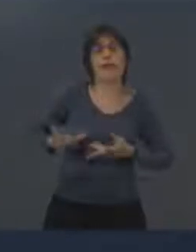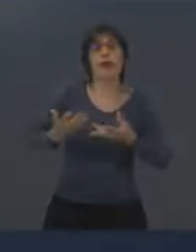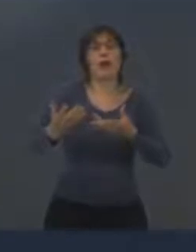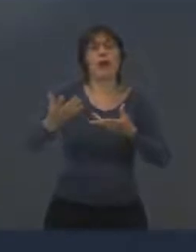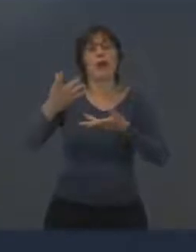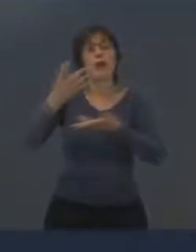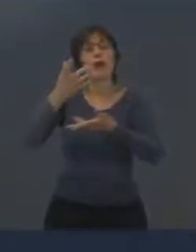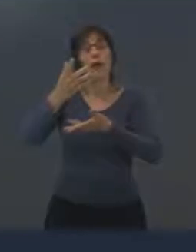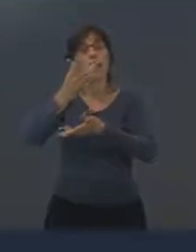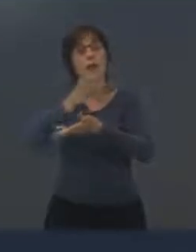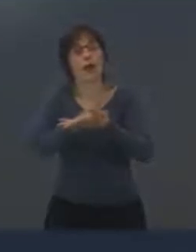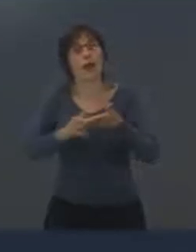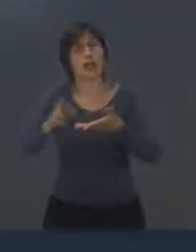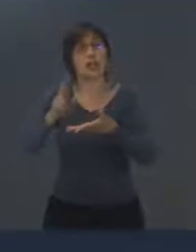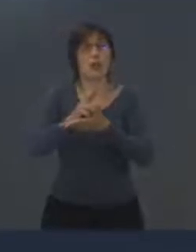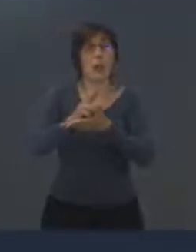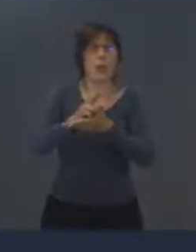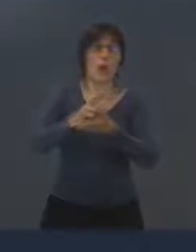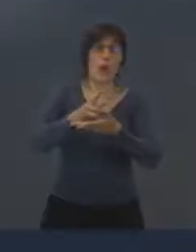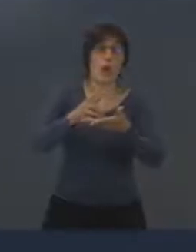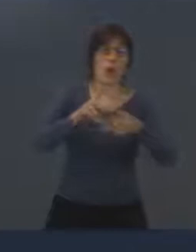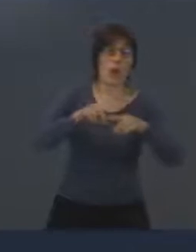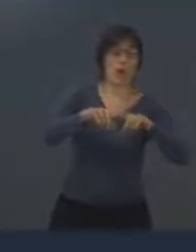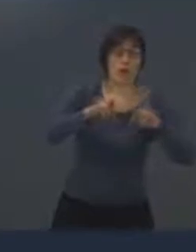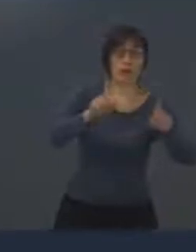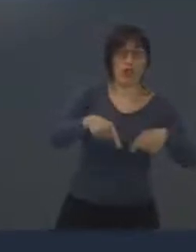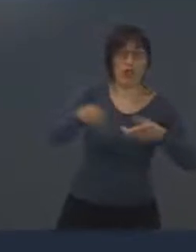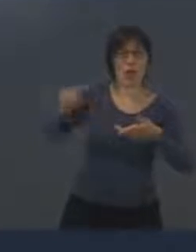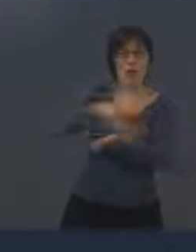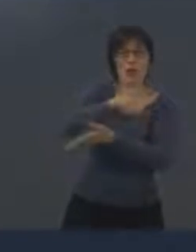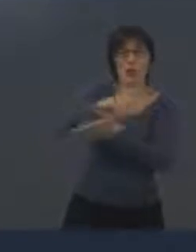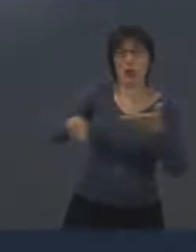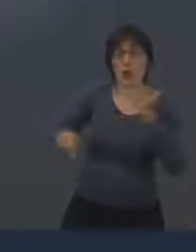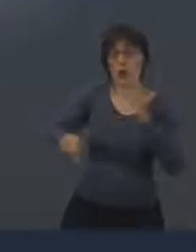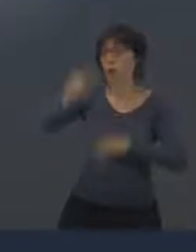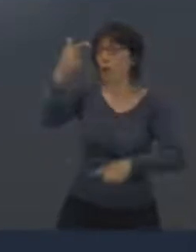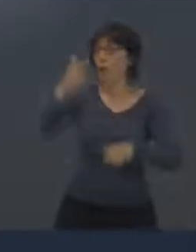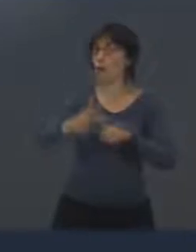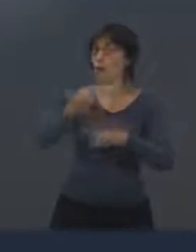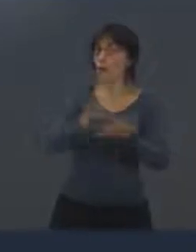Monsieur le Président. Ça fait mal sur la photo et ça porte atteinte à l'image de la région.